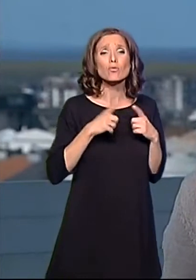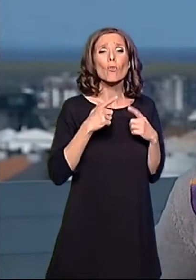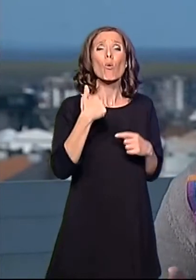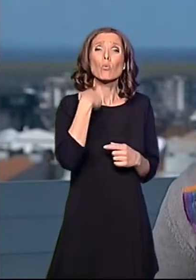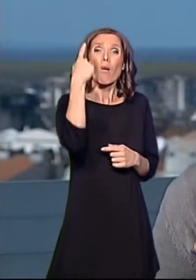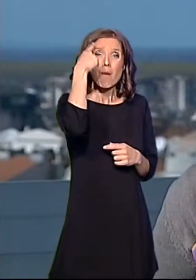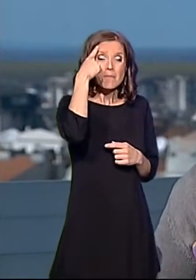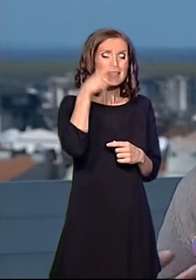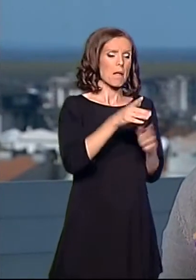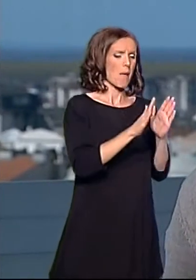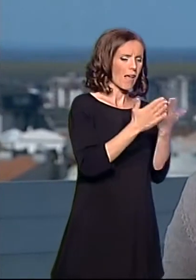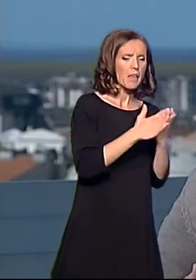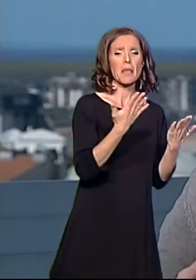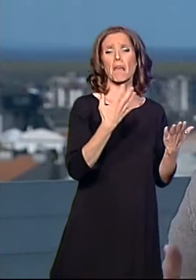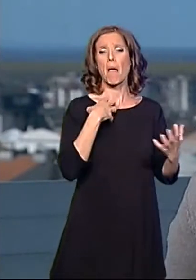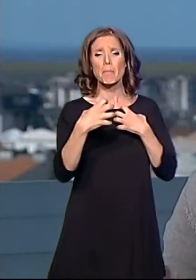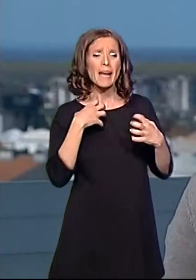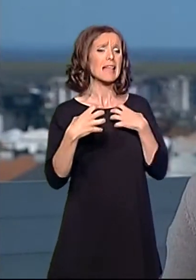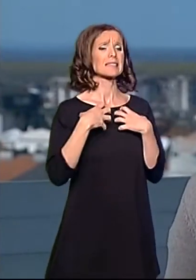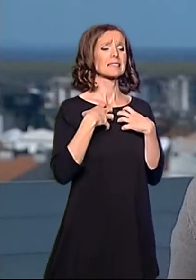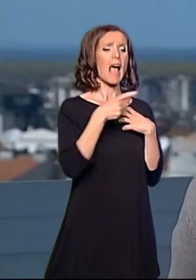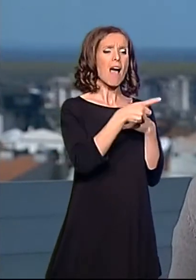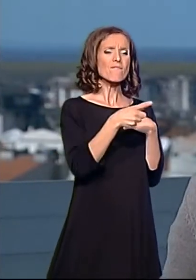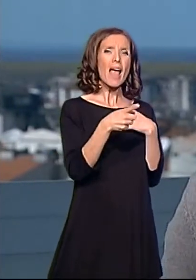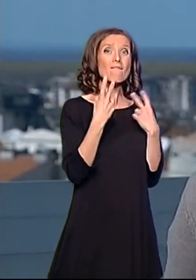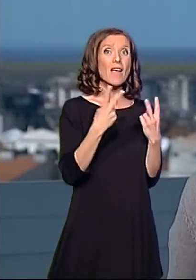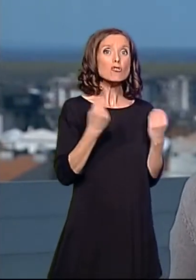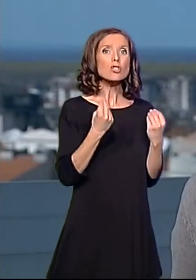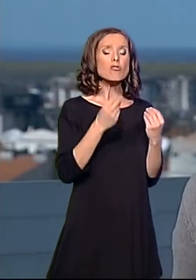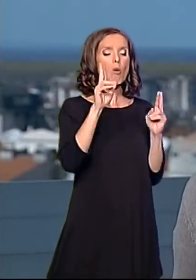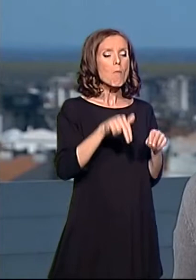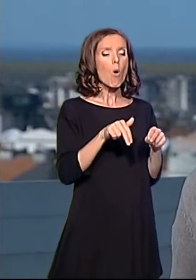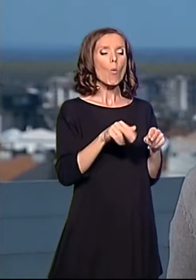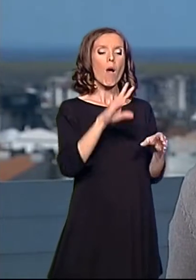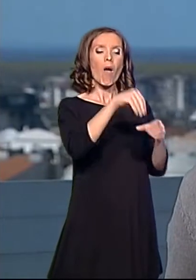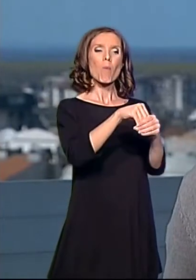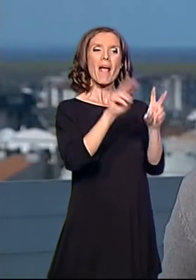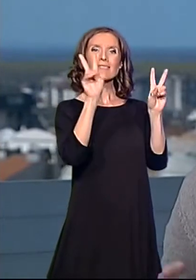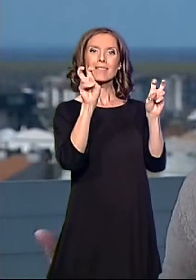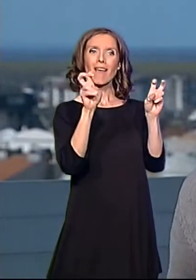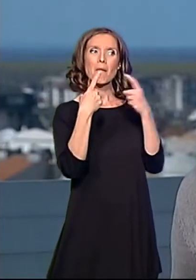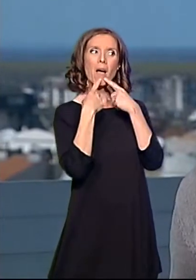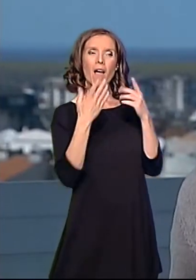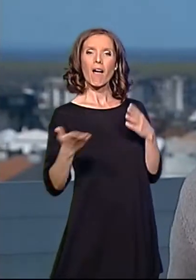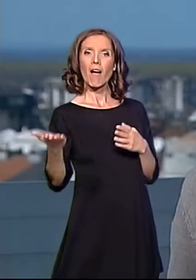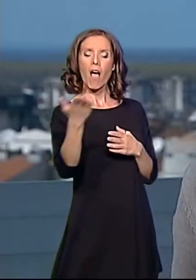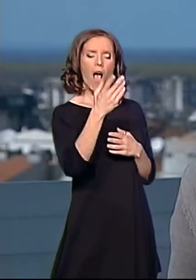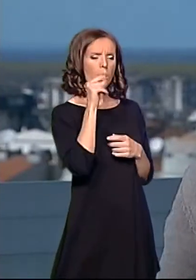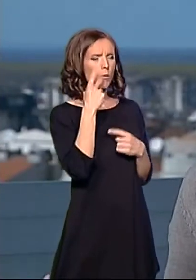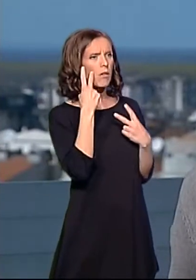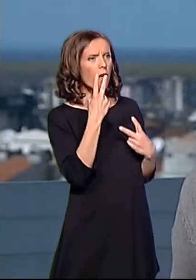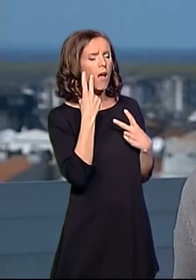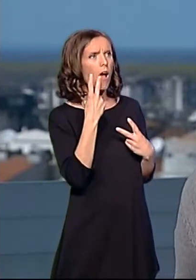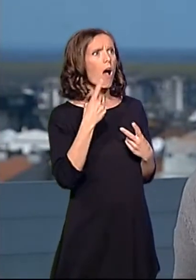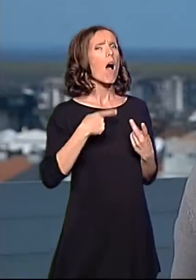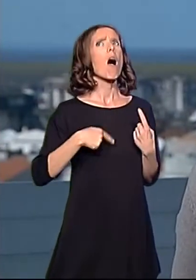da i knjige i predstave mogu da otvore vrata nekim temama i da se prosto svi